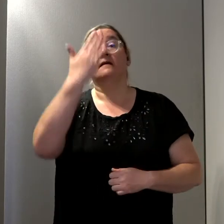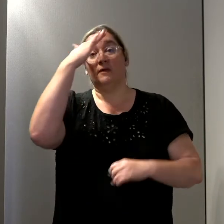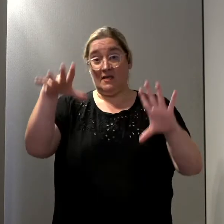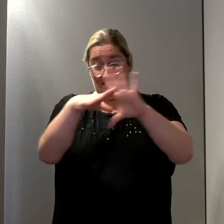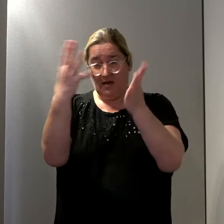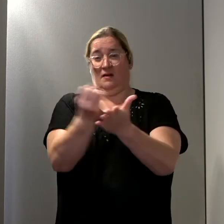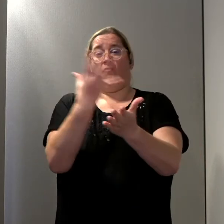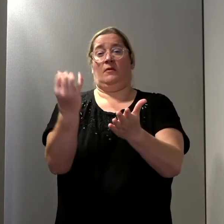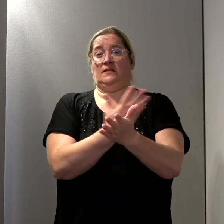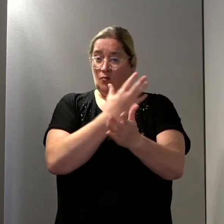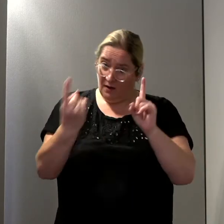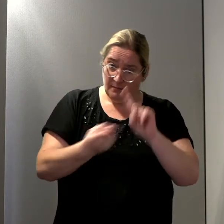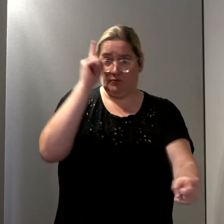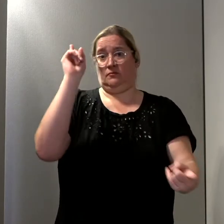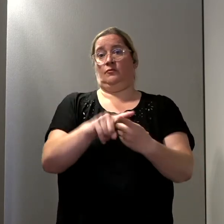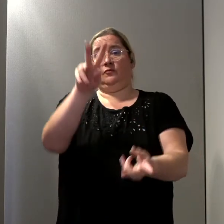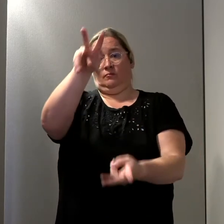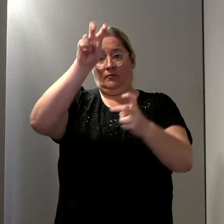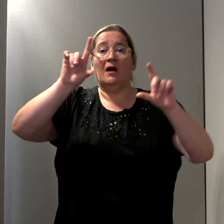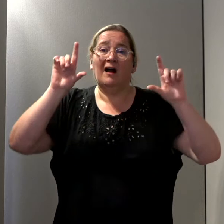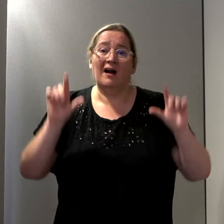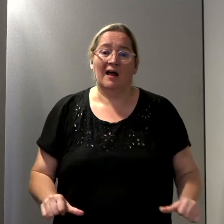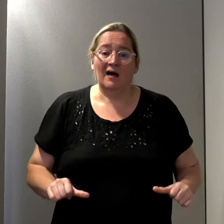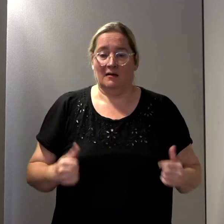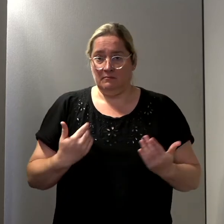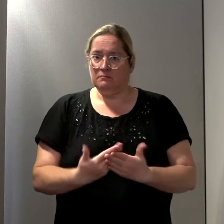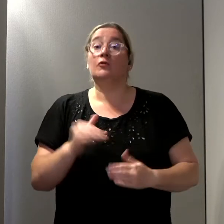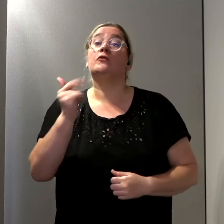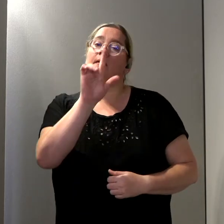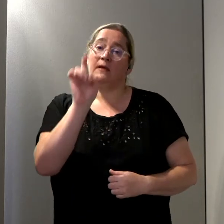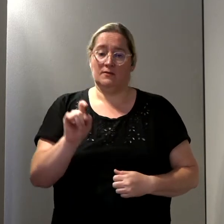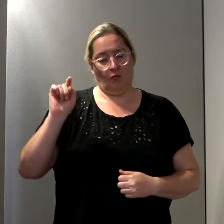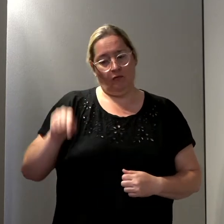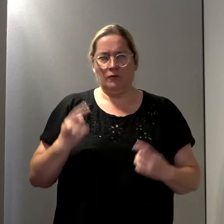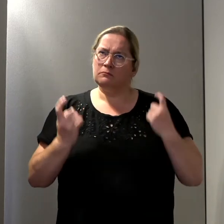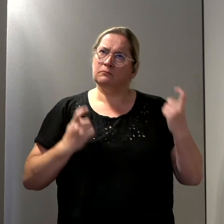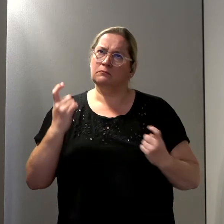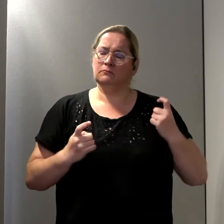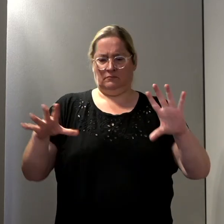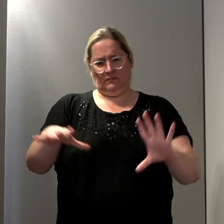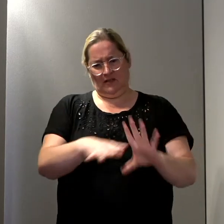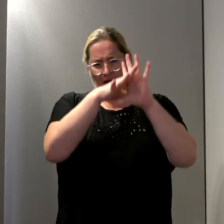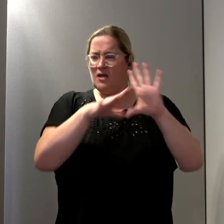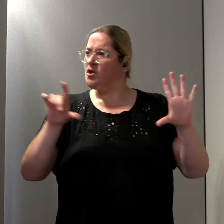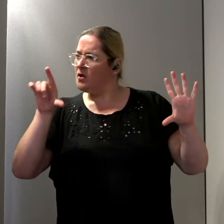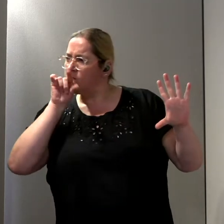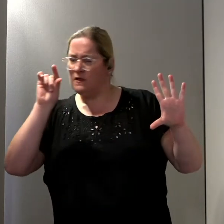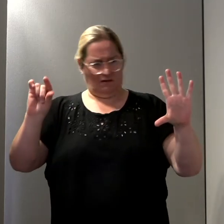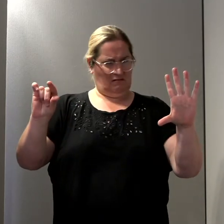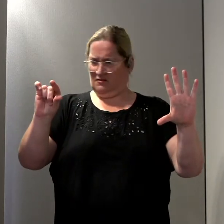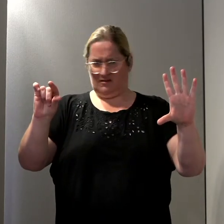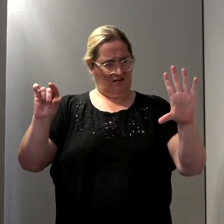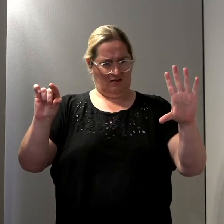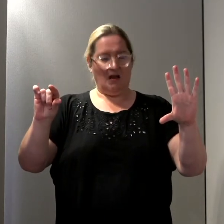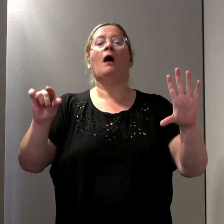une information nécessaire à la compréhension, donc la deuxième question, est-ce que l'image véhicule-t-elle une information nécessaire à la compréhension du tweet? Là,